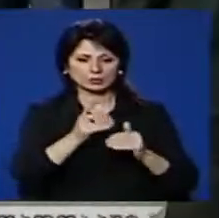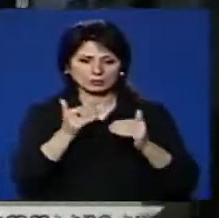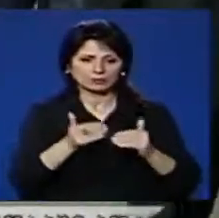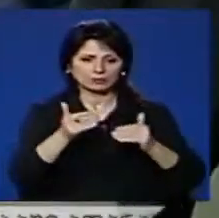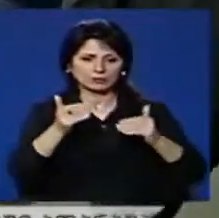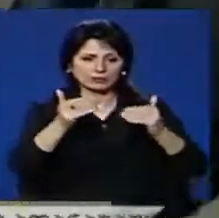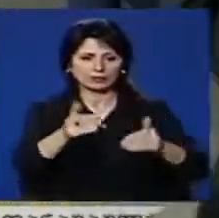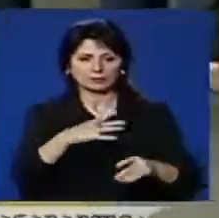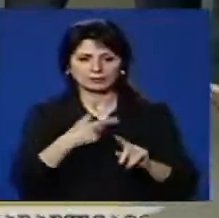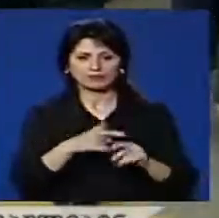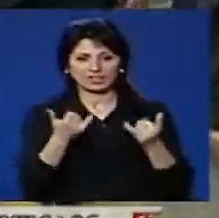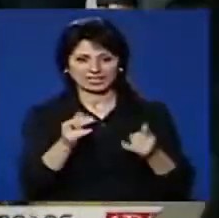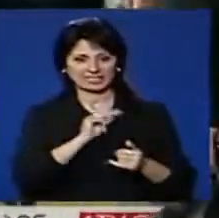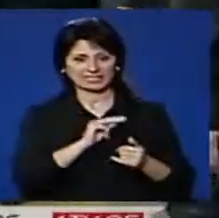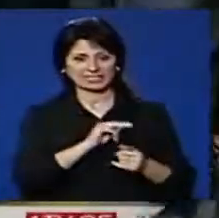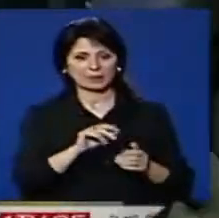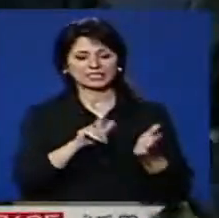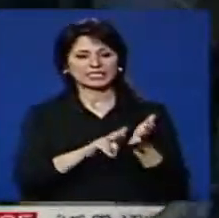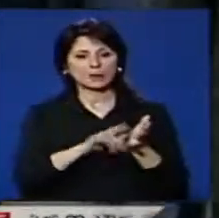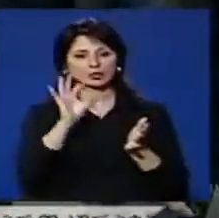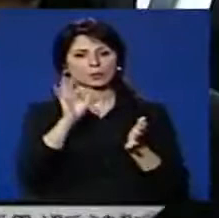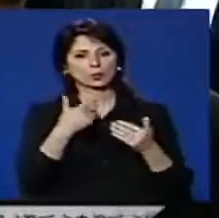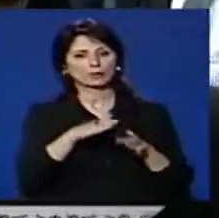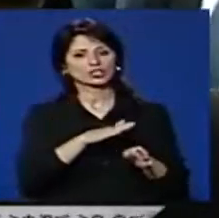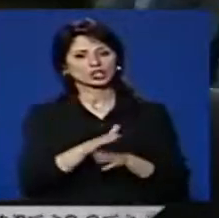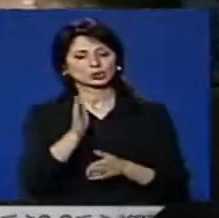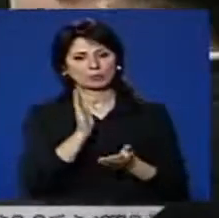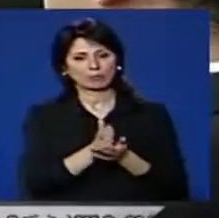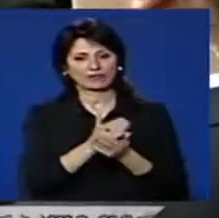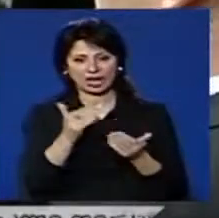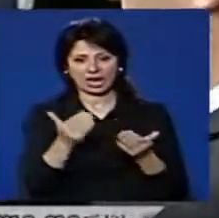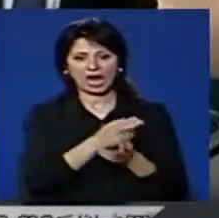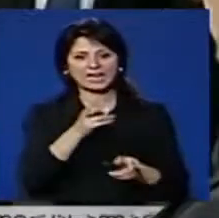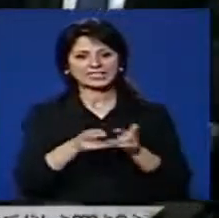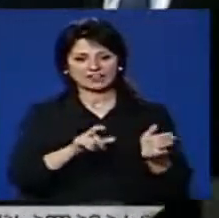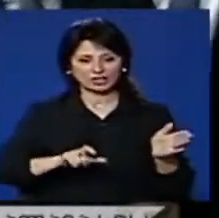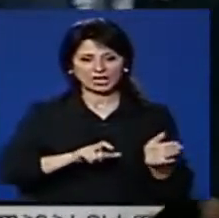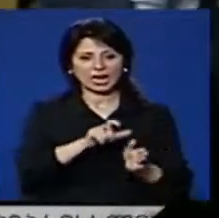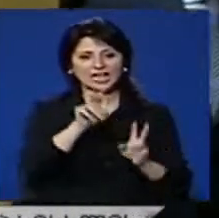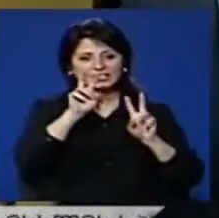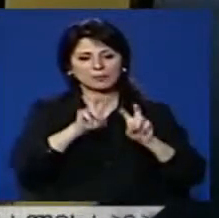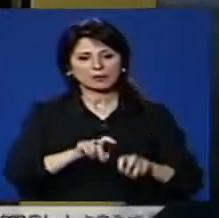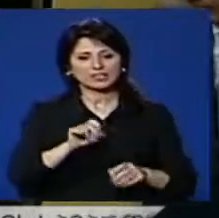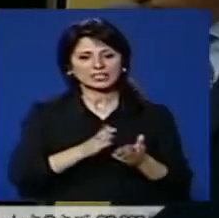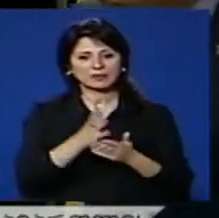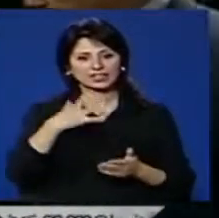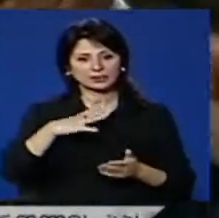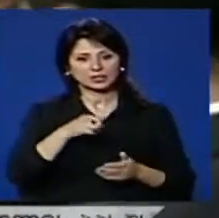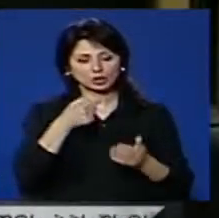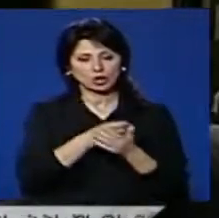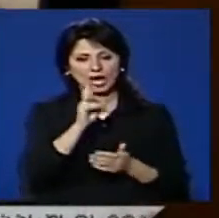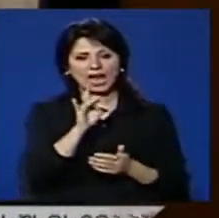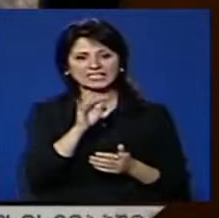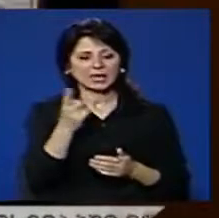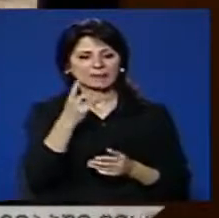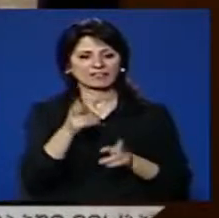არაერთხელ გადაიწია. დღეს სამუშაოების 70% შესრულებულია. ახალი სარკინიგზო ხაზის ინსპექტირების მიზნით თბილისიდან კარწახამდე